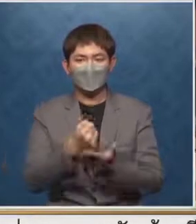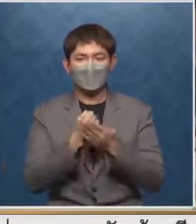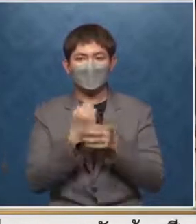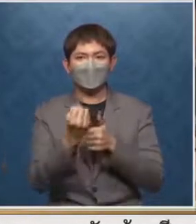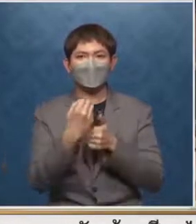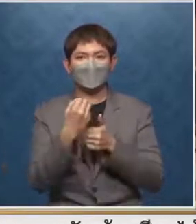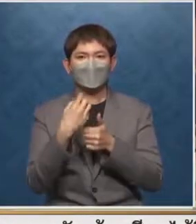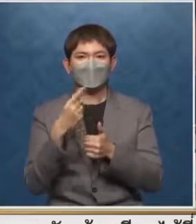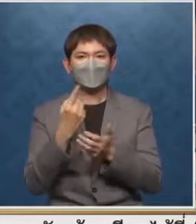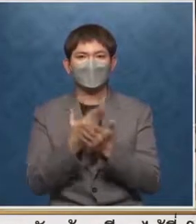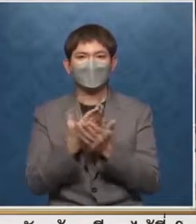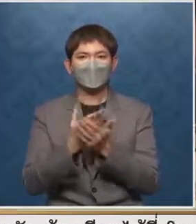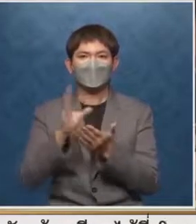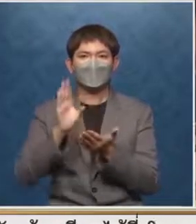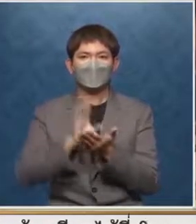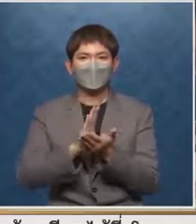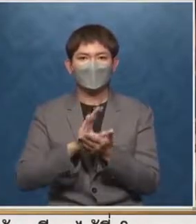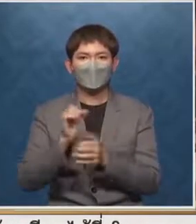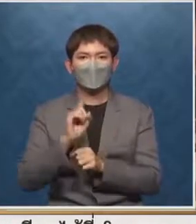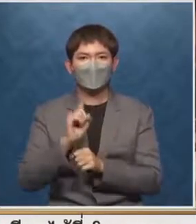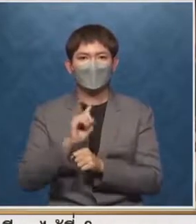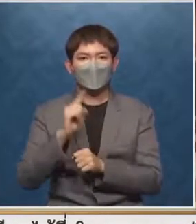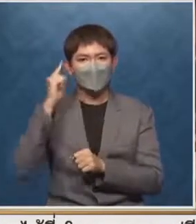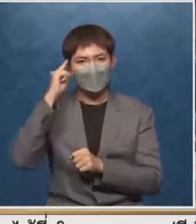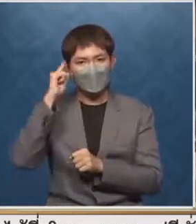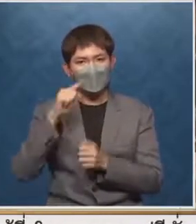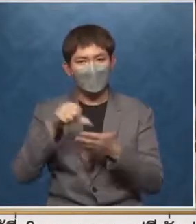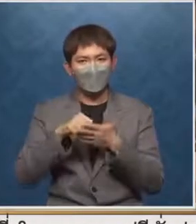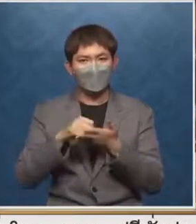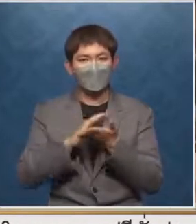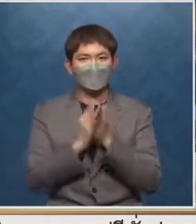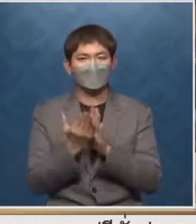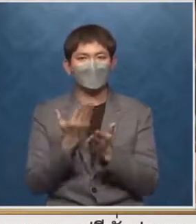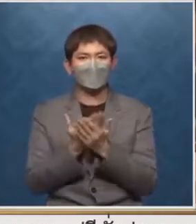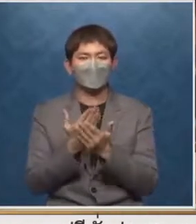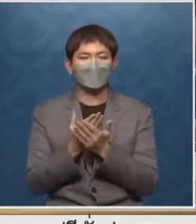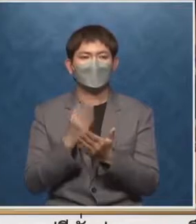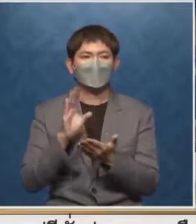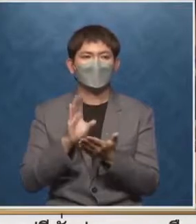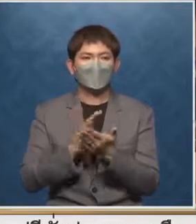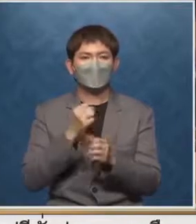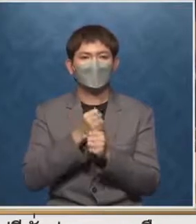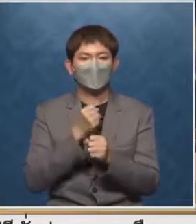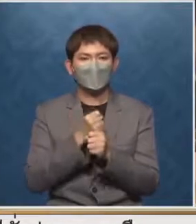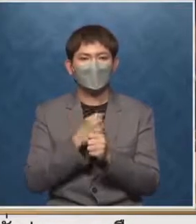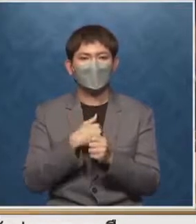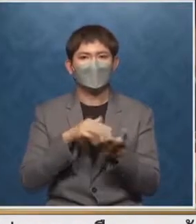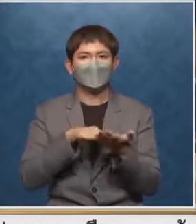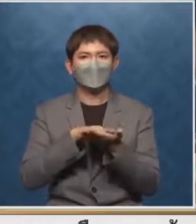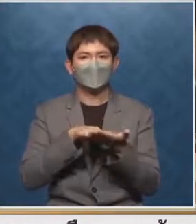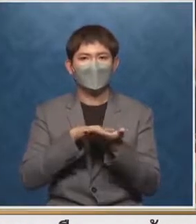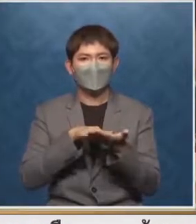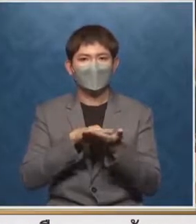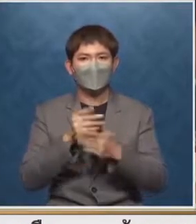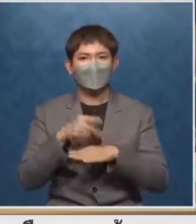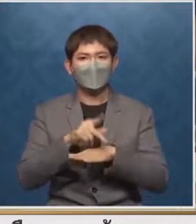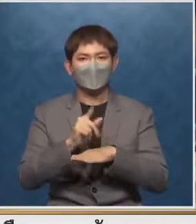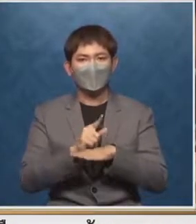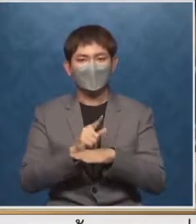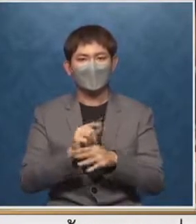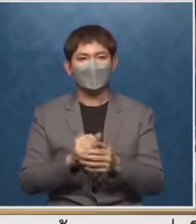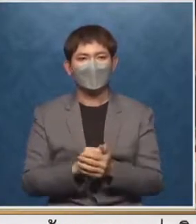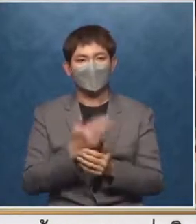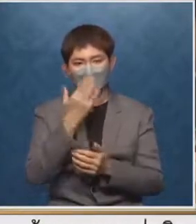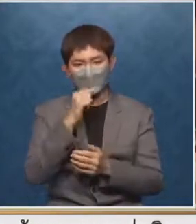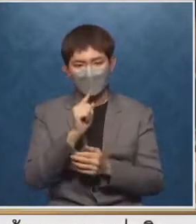นั้นกองทุนทำอยู่แล้วก็จะรับไปปรับปรุงการทำงานให้ดียิ่งขึ้นต้องขออภัยท่านประธานนะครับที่ยัง